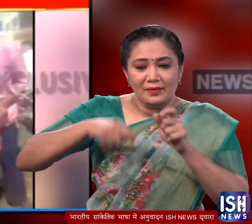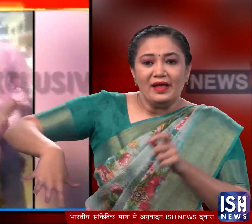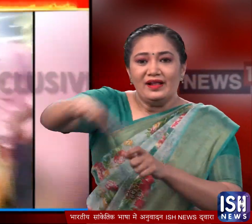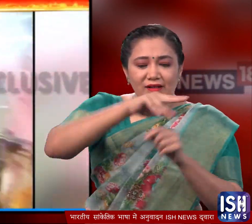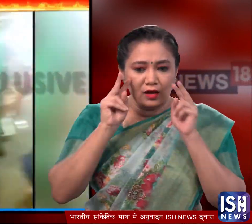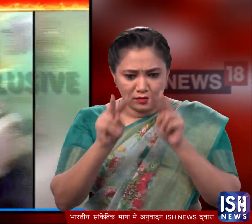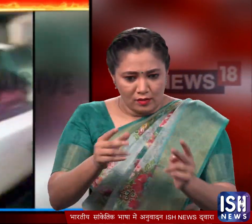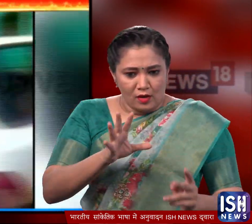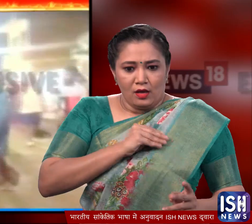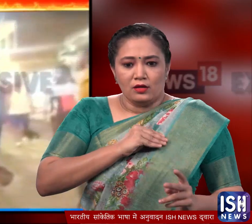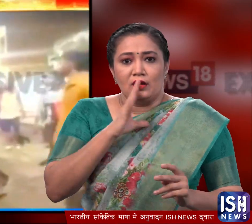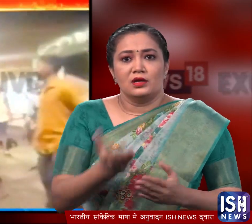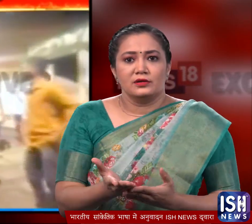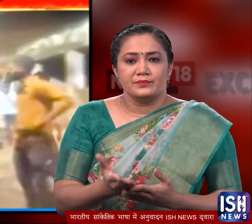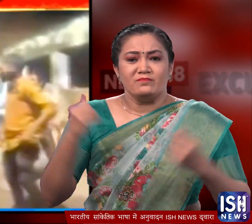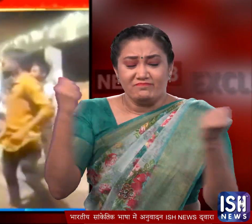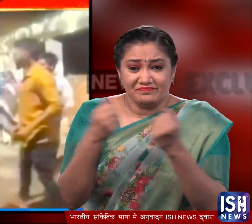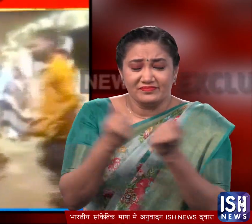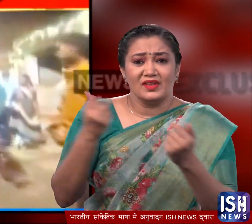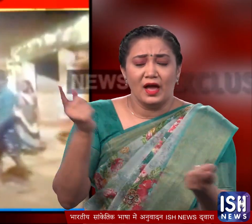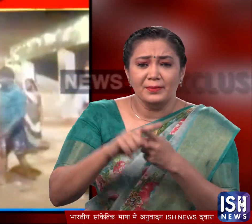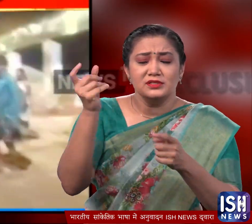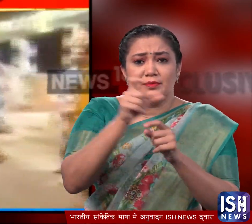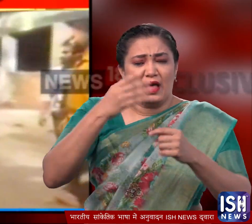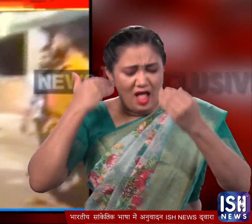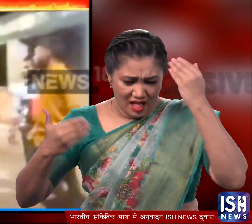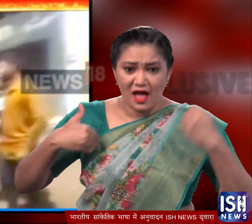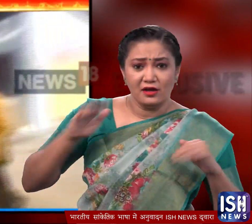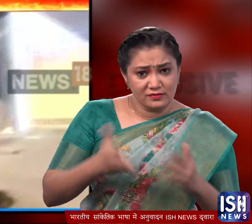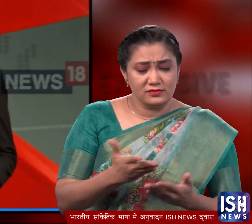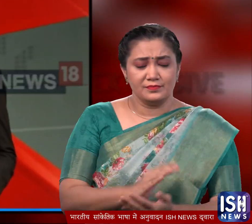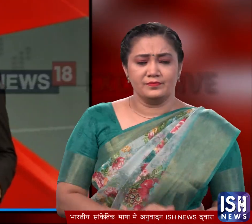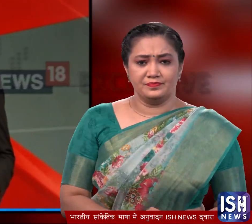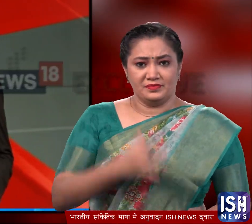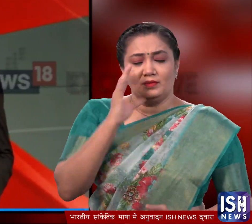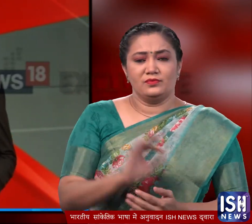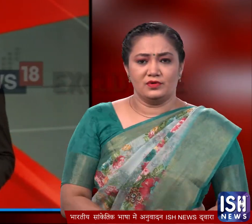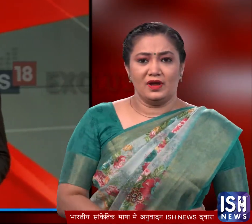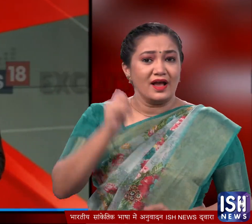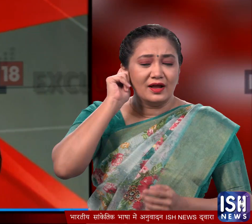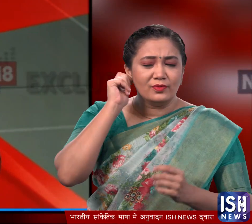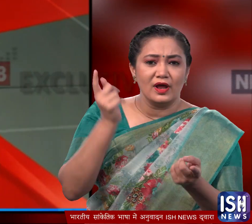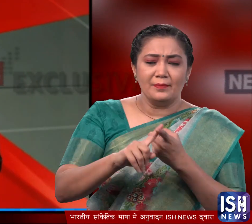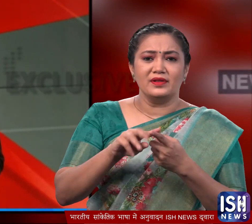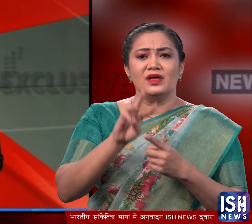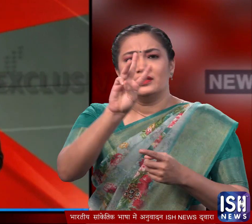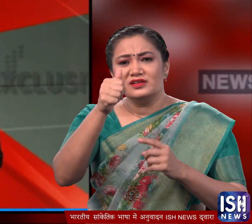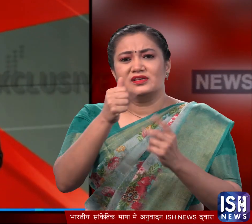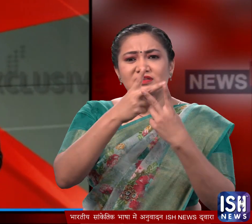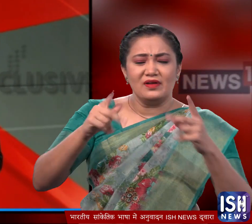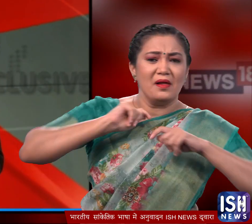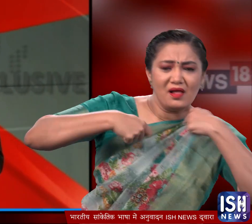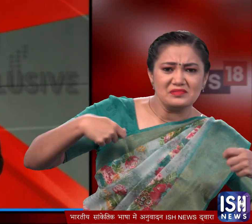देखकर इलाके के लोग दहशत से भर गए। बताया गया कि मारपीट के दौरान कुछ लोगों को चोटें भी आईं। सौभाग्य की बात यह कि कानपुर में 3 दर्जन से